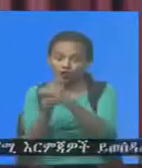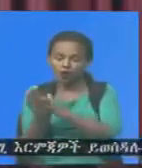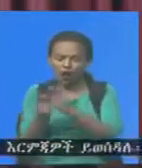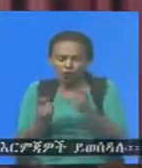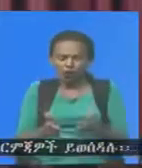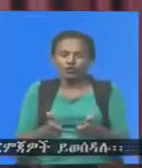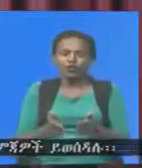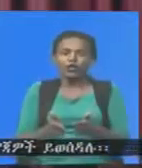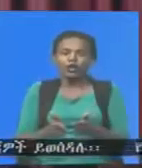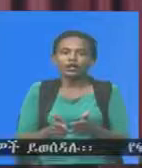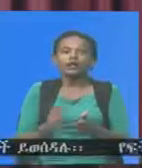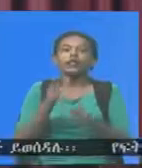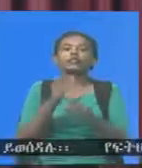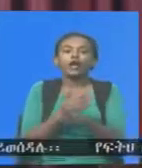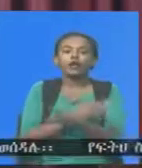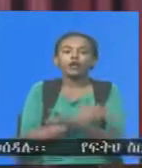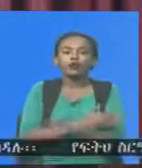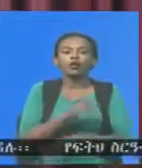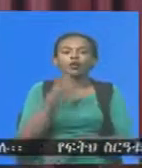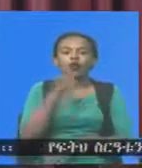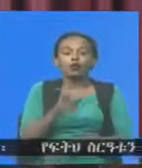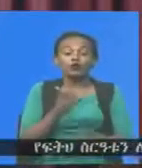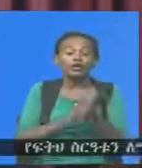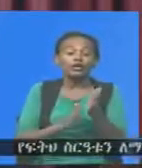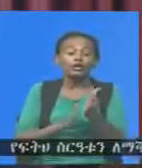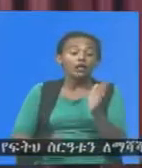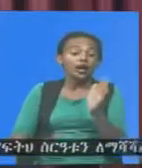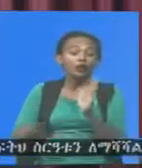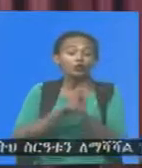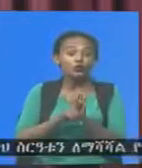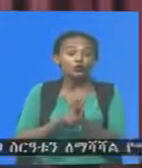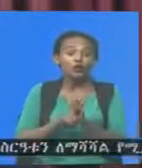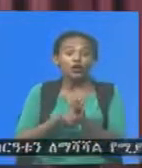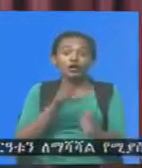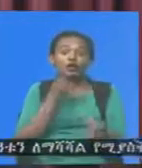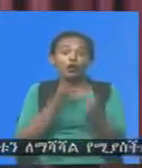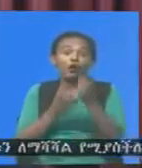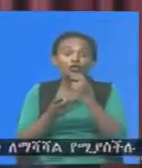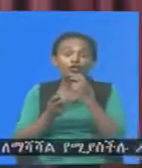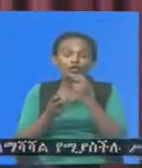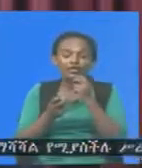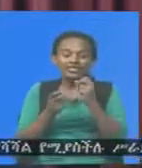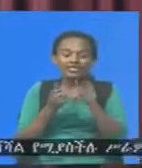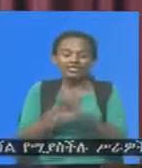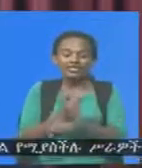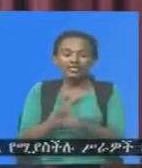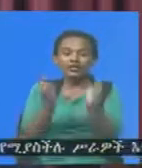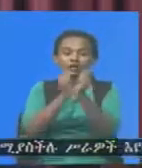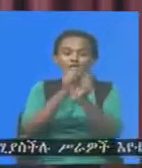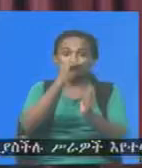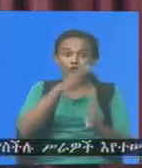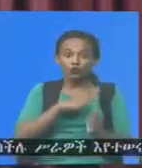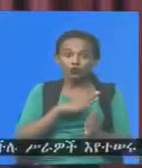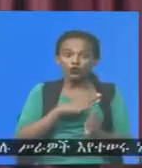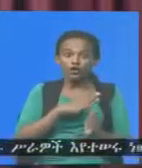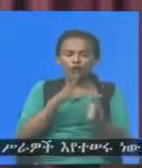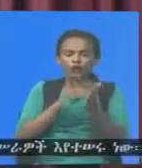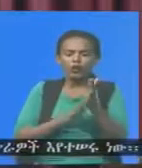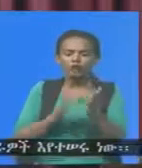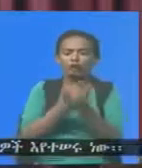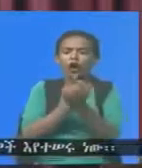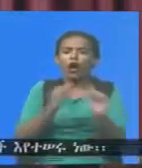ታራሚ ይሆናሉ ማለት ነው። የይቅርታ ህጉ በወንጀል ክስ የታሰሩ ሰዎች በይቅርታ